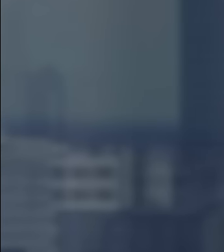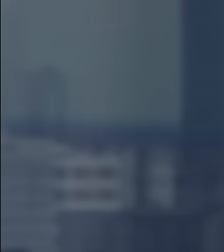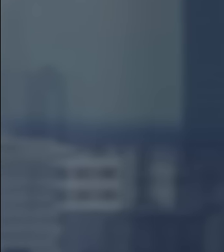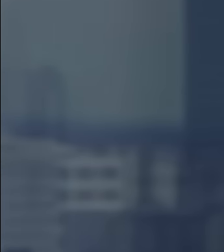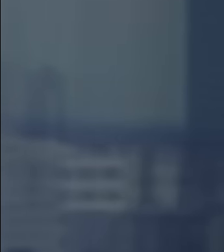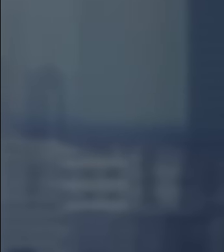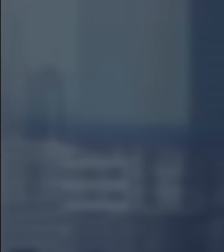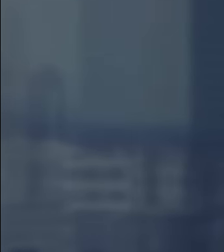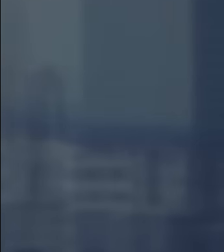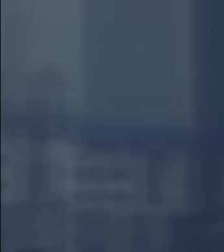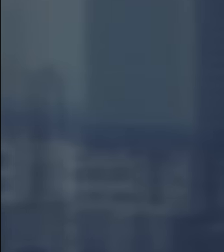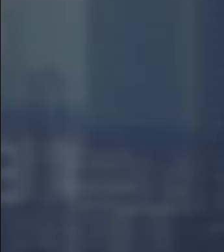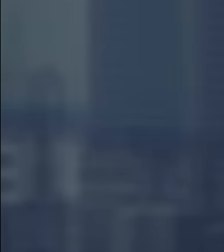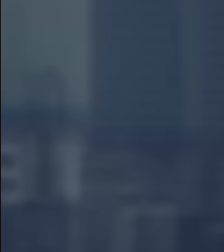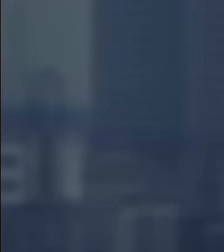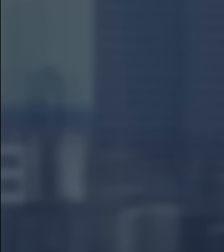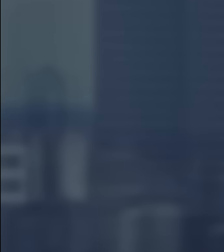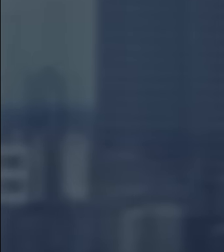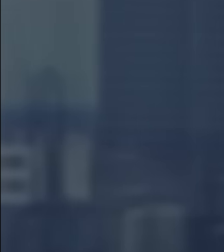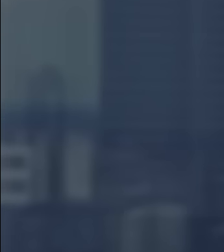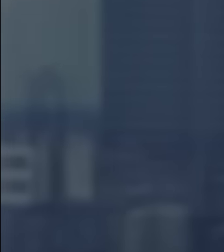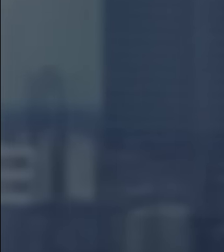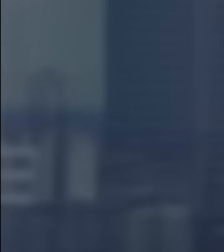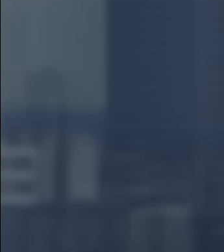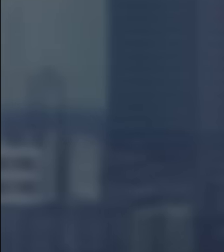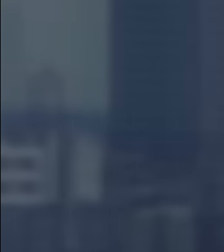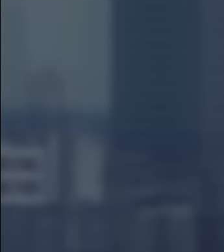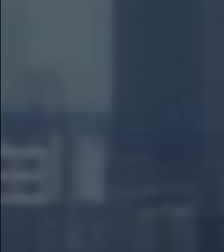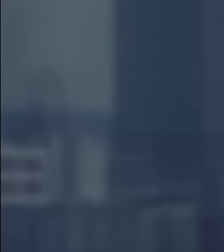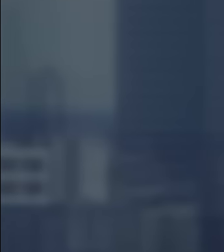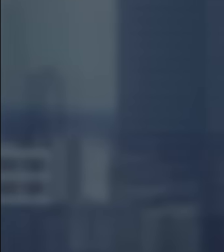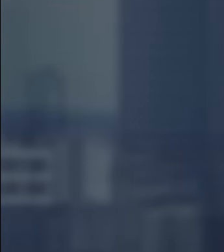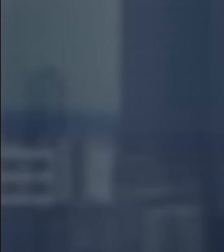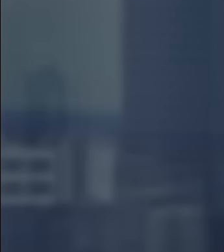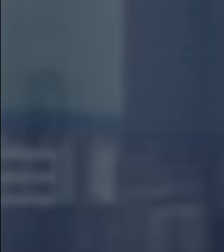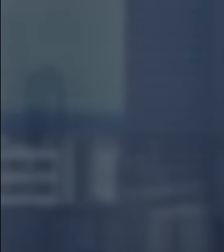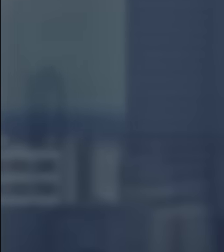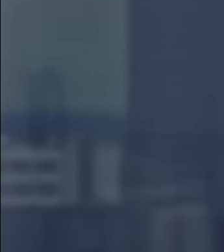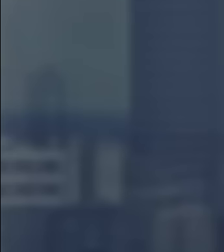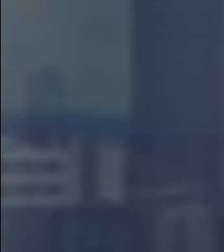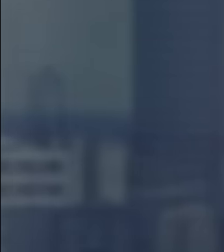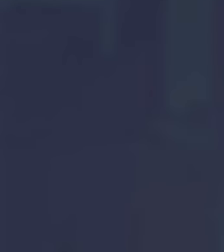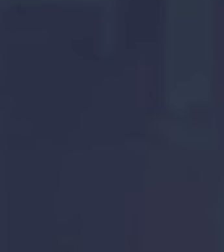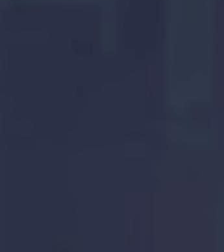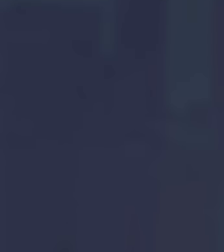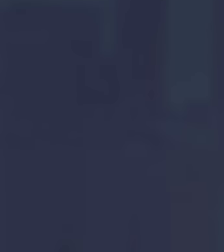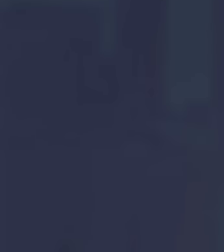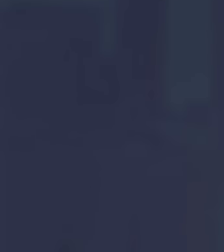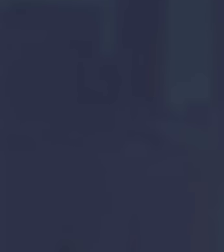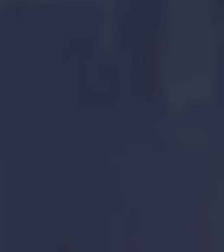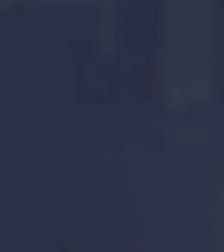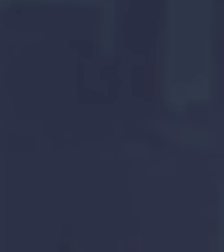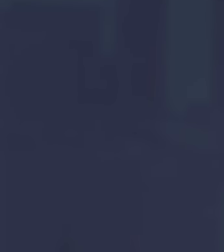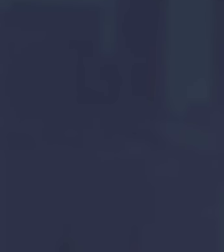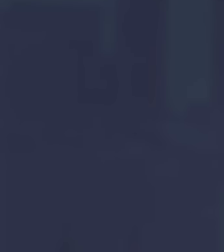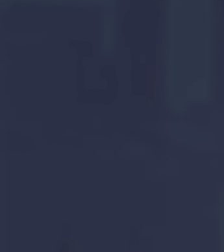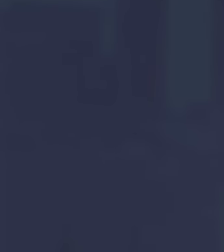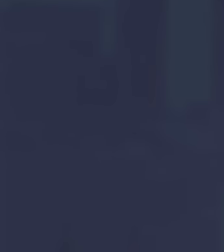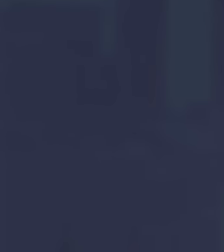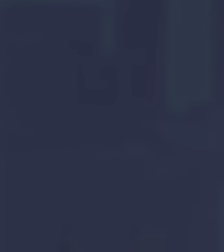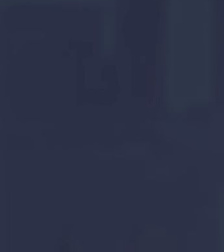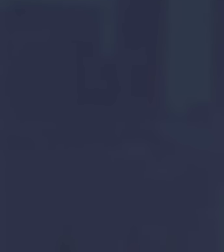konstytucję ma w nazwie. Czy to jest duże zobowiązanie? No oczywiście zobowiązanie wynika bezpośrednio z konstytucji, dlatego że